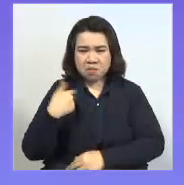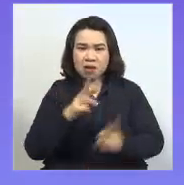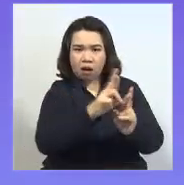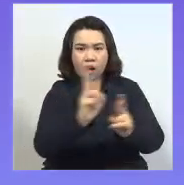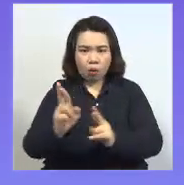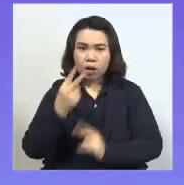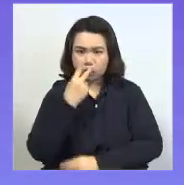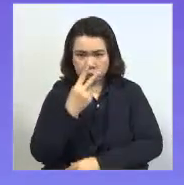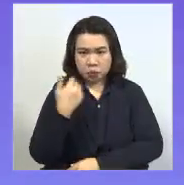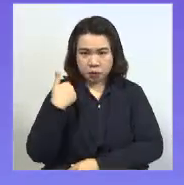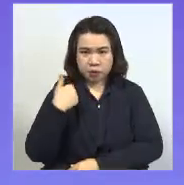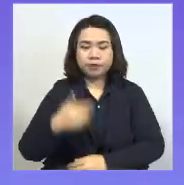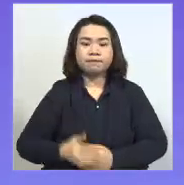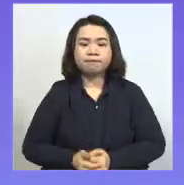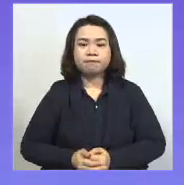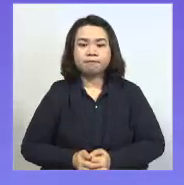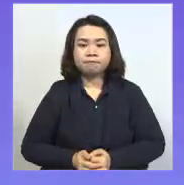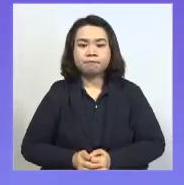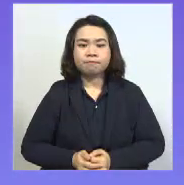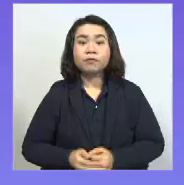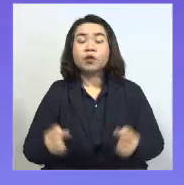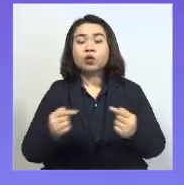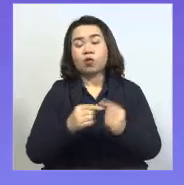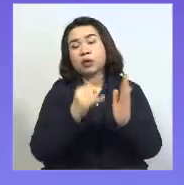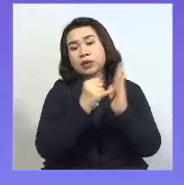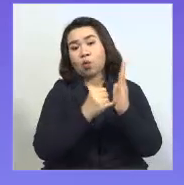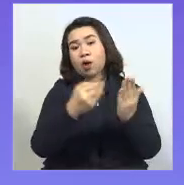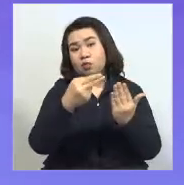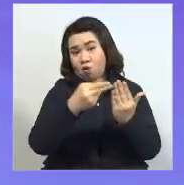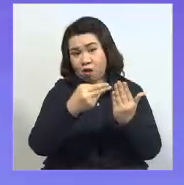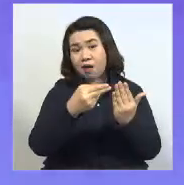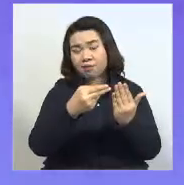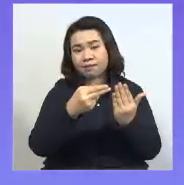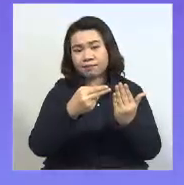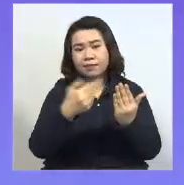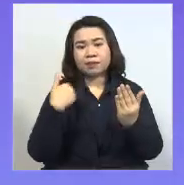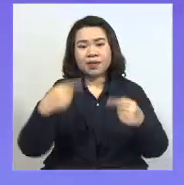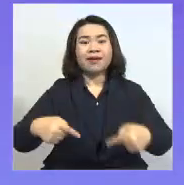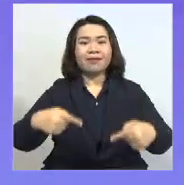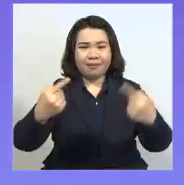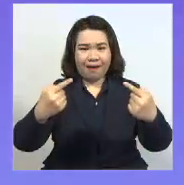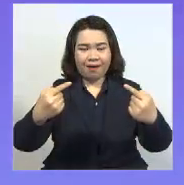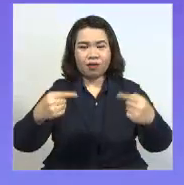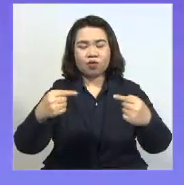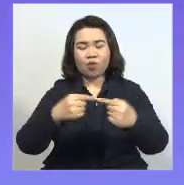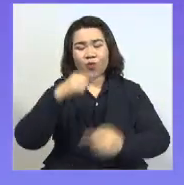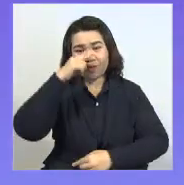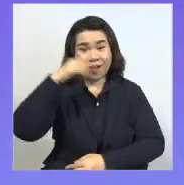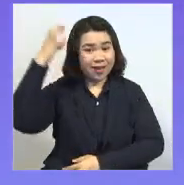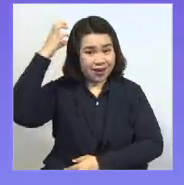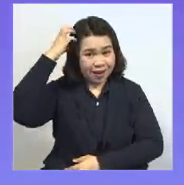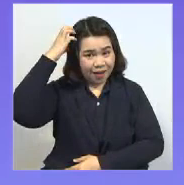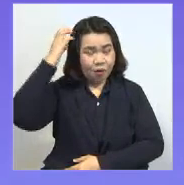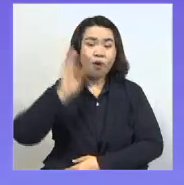เฝ้าระวังกันอย่างเข้มข้นนะคะอย่างล่าสุดที่หนองคายนะคะที่บริเวณด่านพรมแดนมิตรภาพไทยลาวแห่งที่